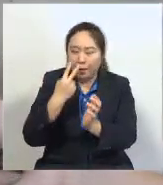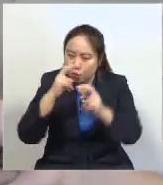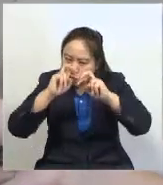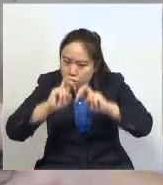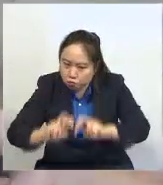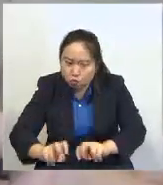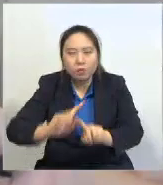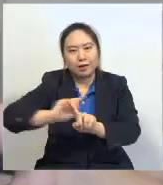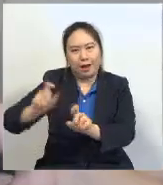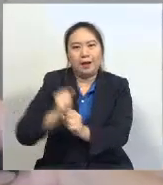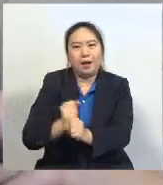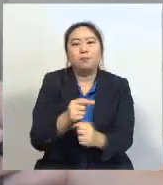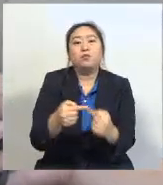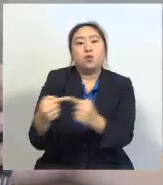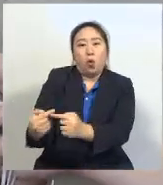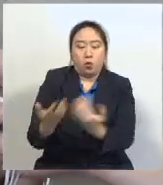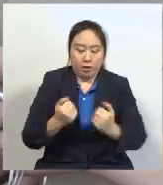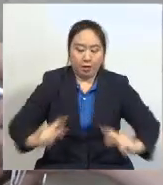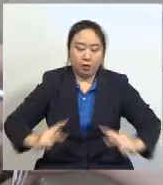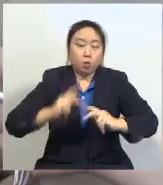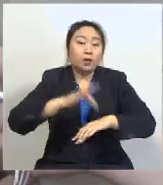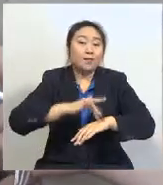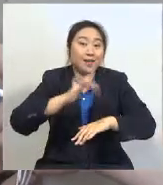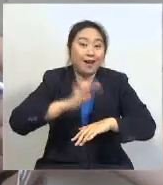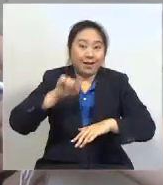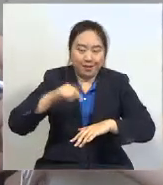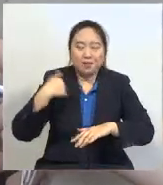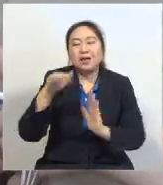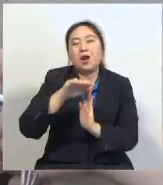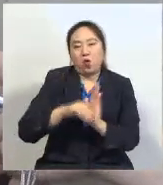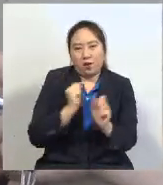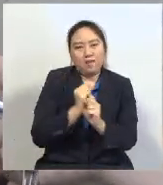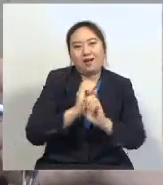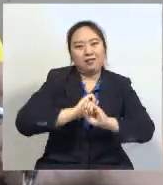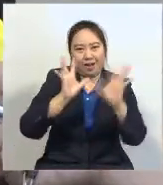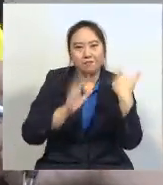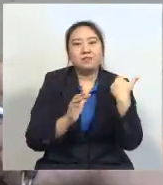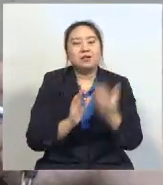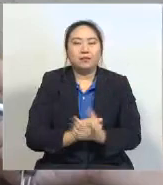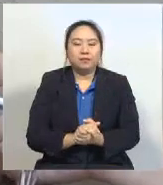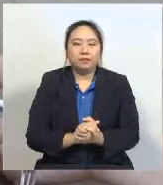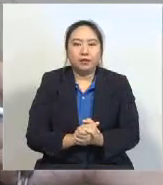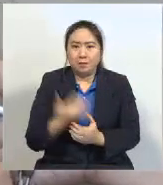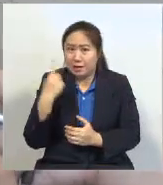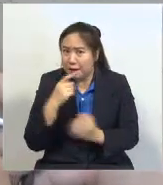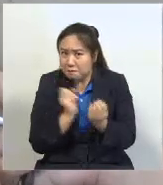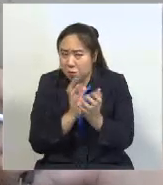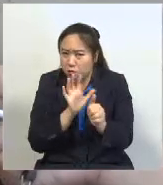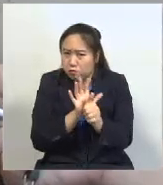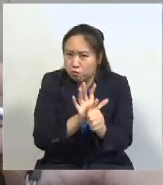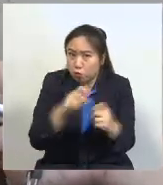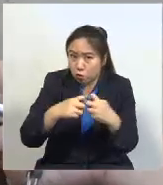สอบสวนกันต่อไปแต่ในส่วนของกระทรวงทรัพย์เองนะครับกรมป่าไม้เรามีขั้นตอนการทำงานที่ชัดเจน ไม่ได้มี